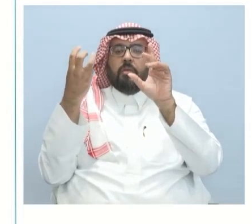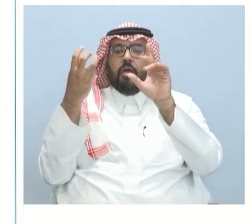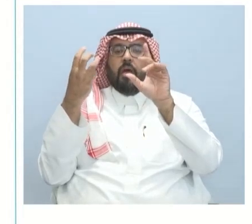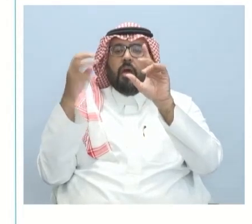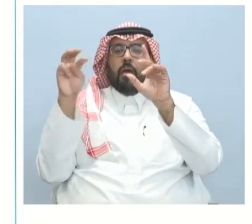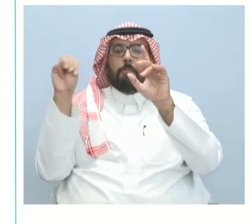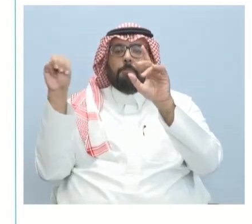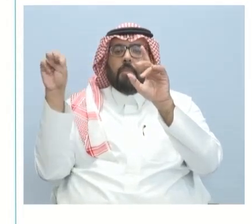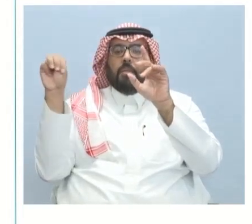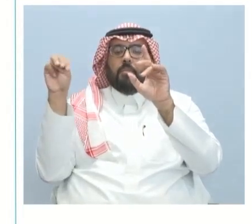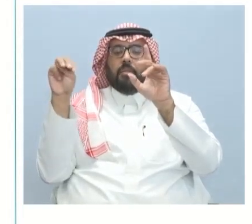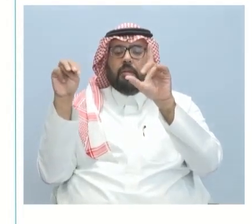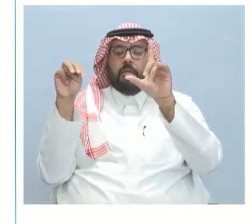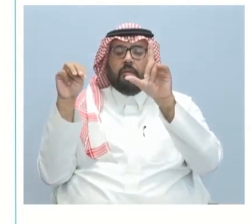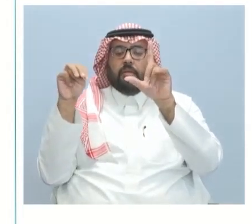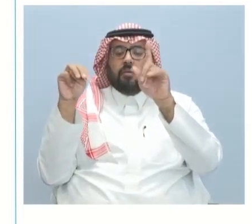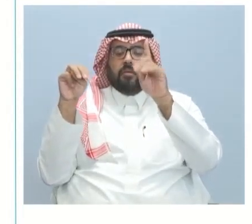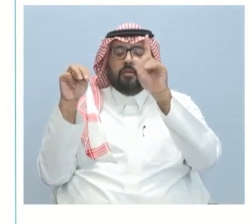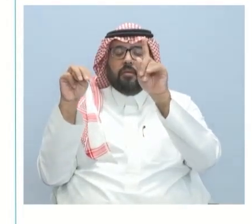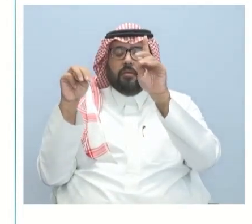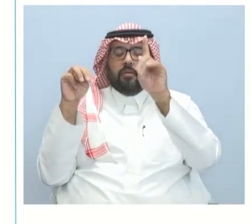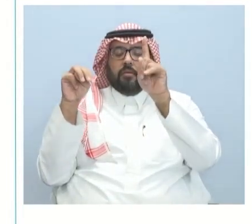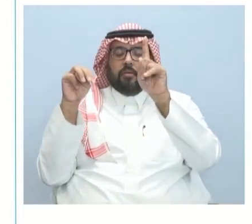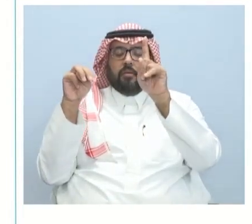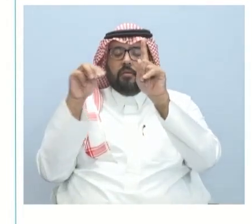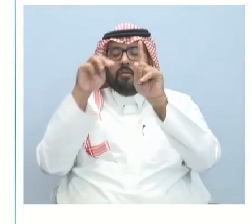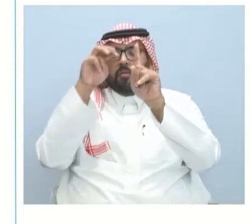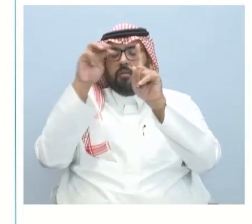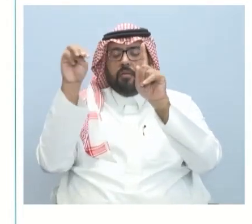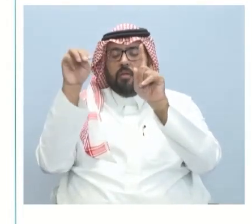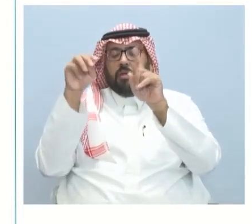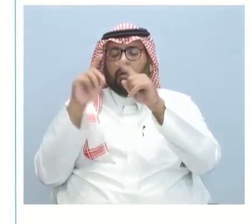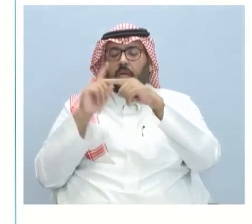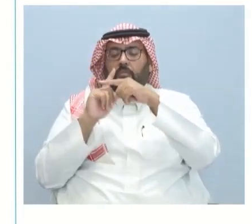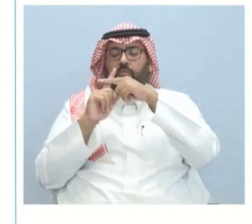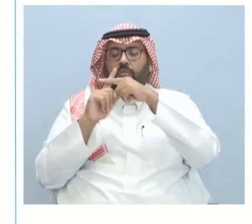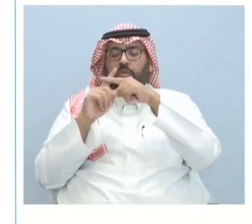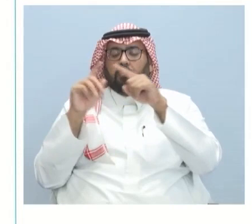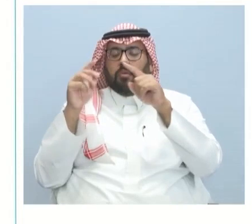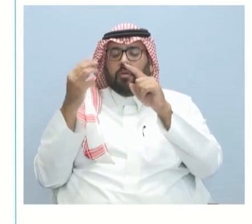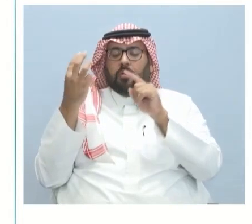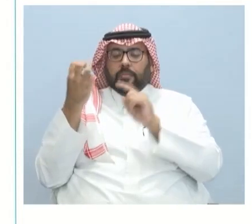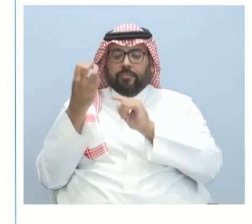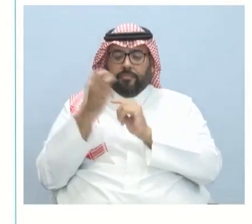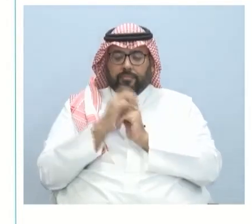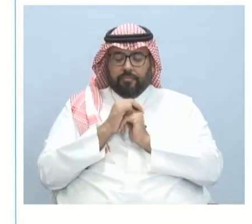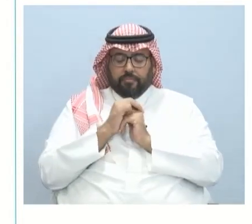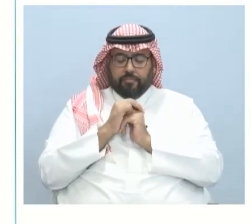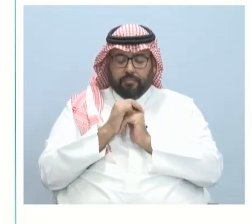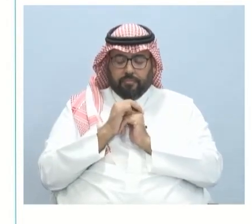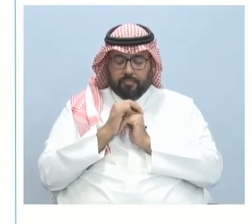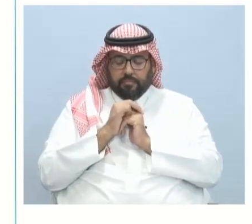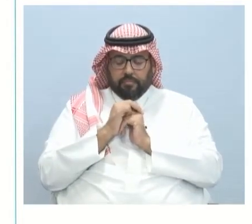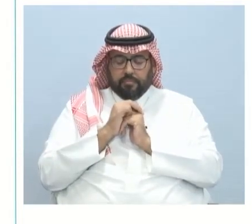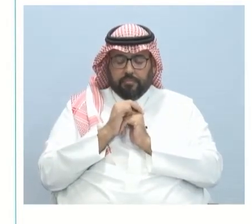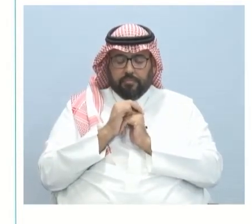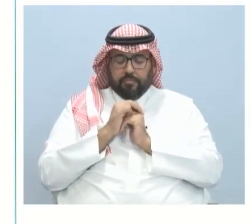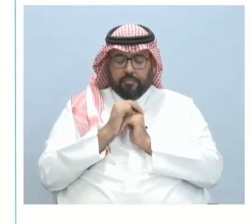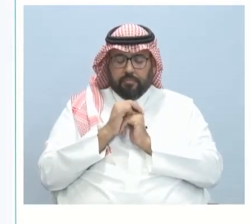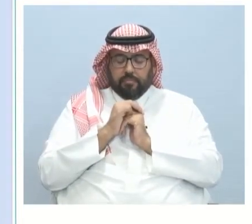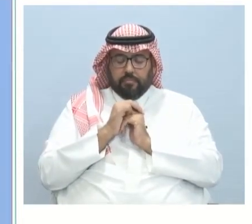مللي متر سيقف عند النقطه 300 موجب اكس و300 موجب على